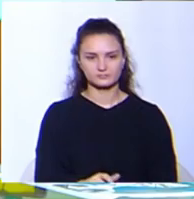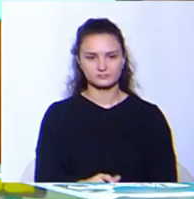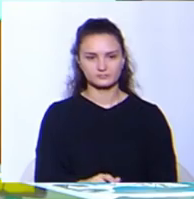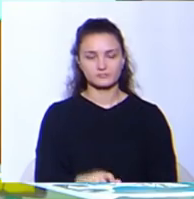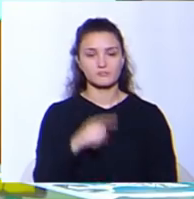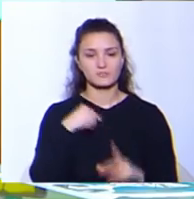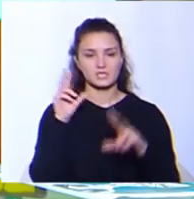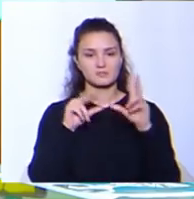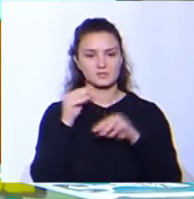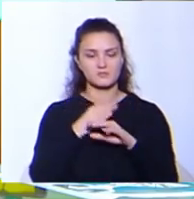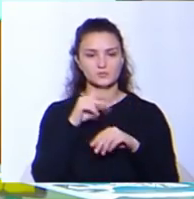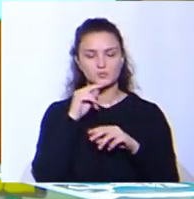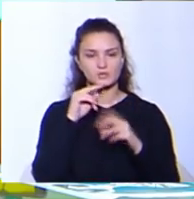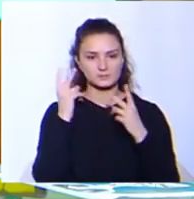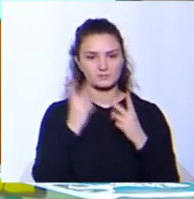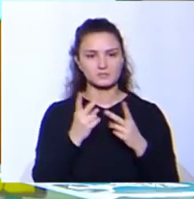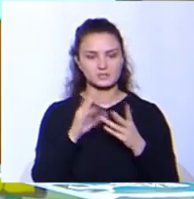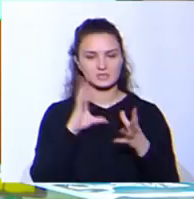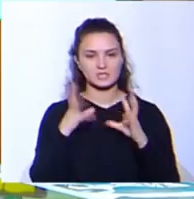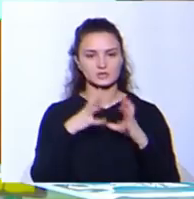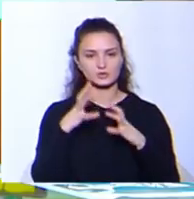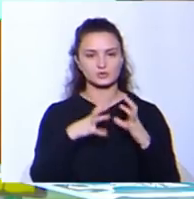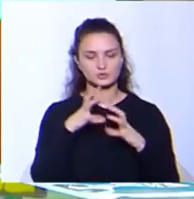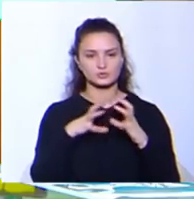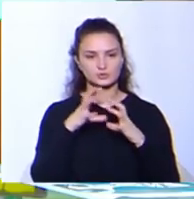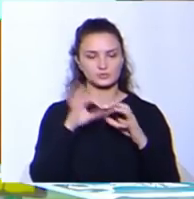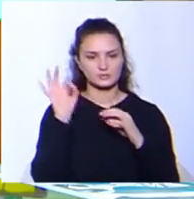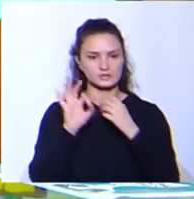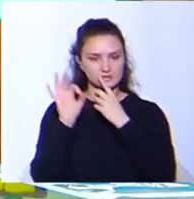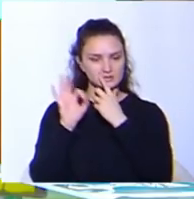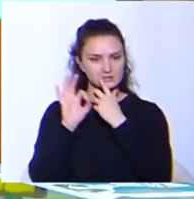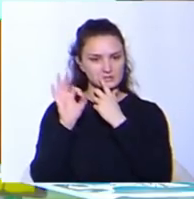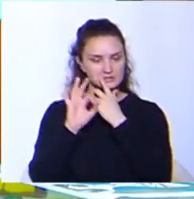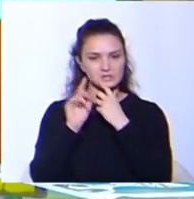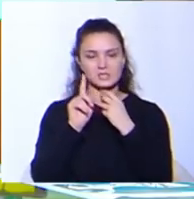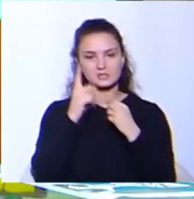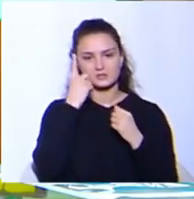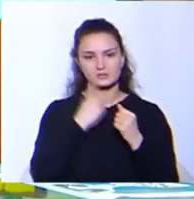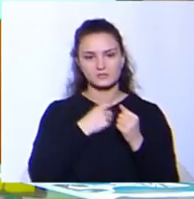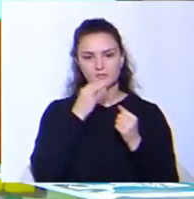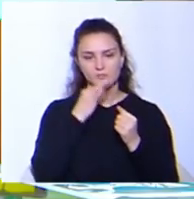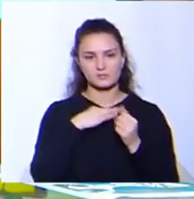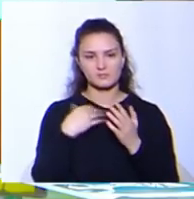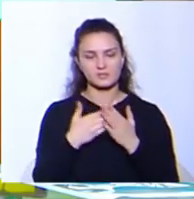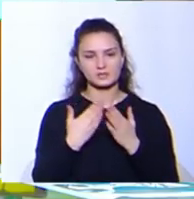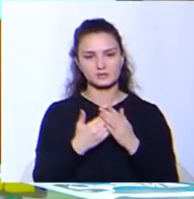მე იმედი მაქვს, მიაქციეთ ყურადღება, საერთაშორისო სტატისტიკა რა მინიშნებას გვაძლევს,